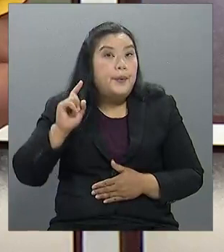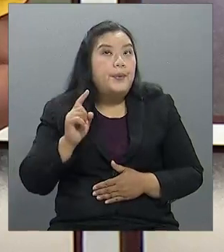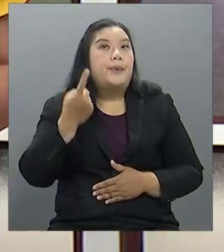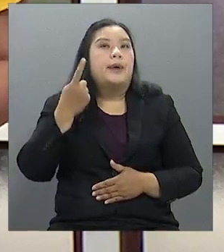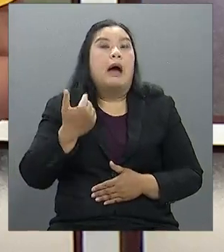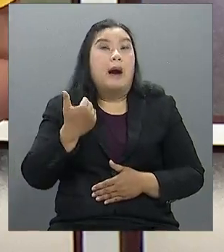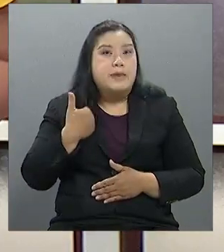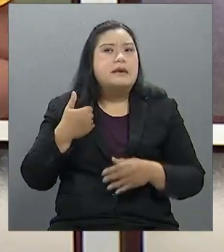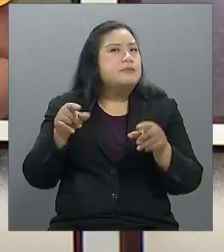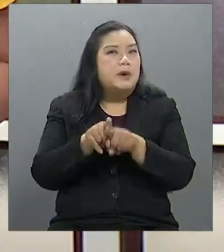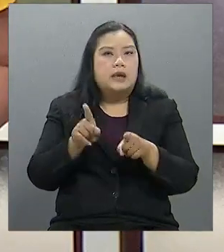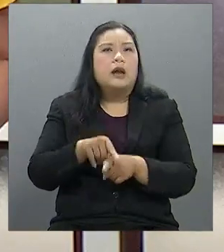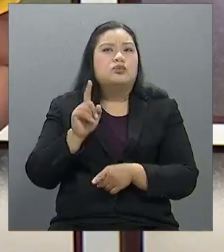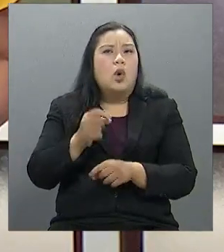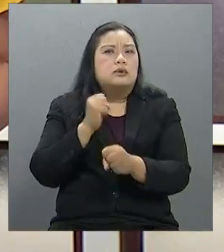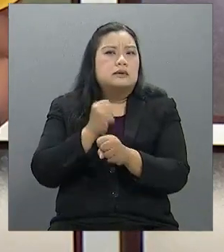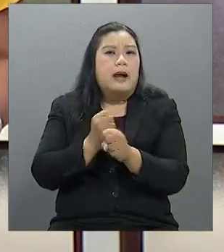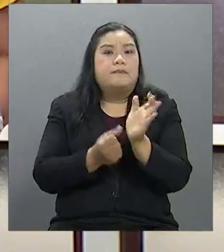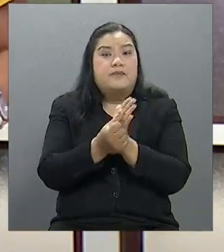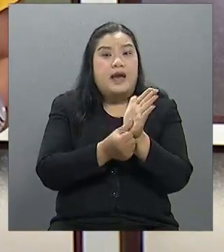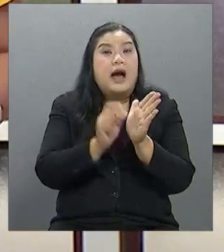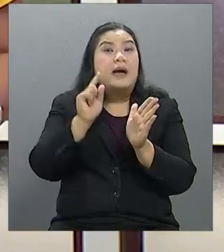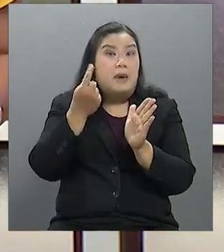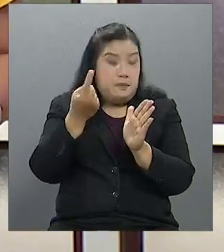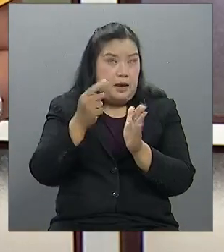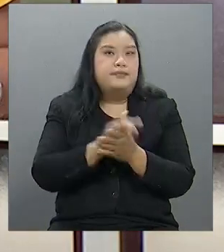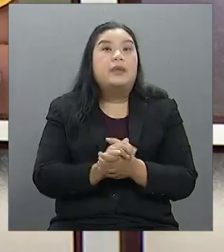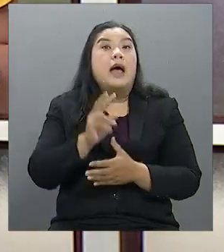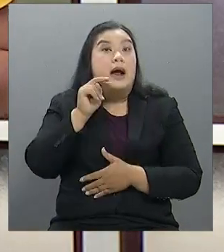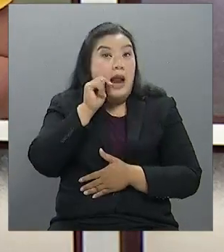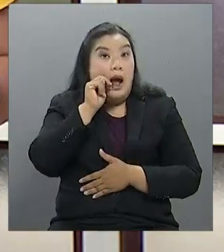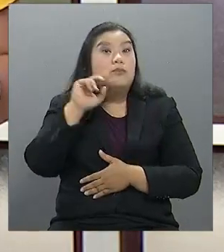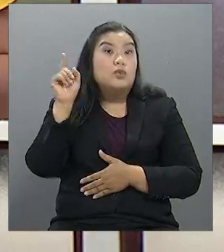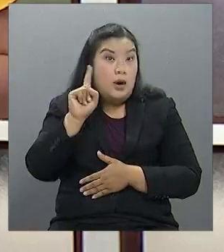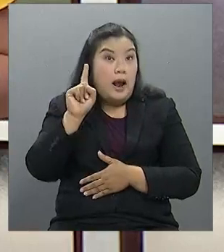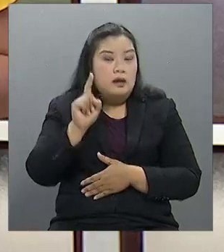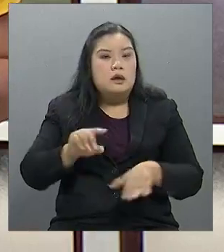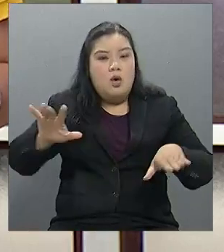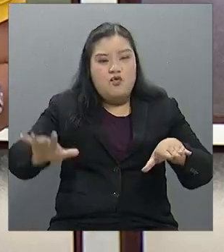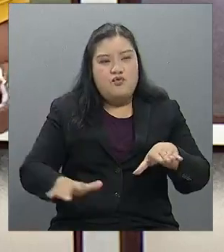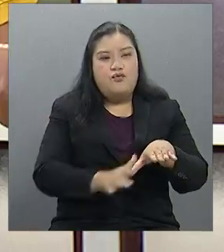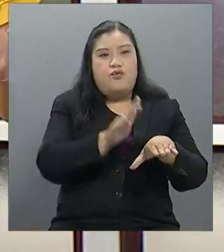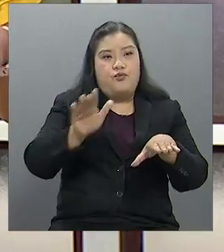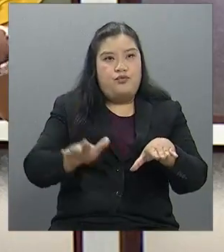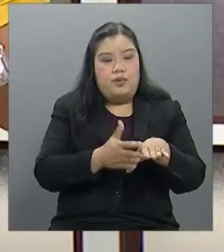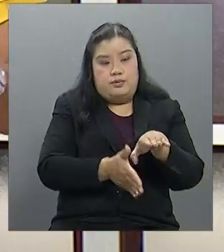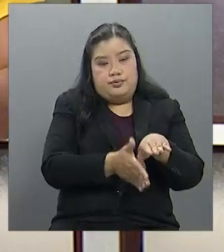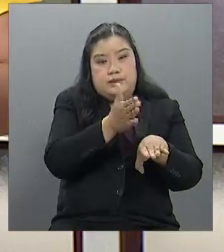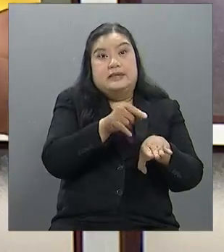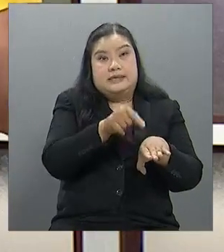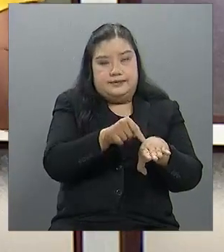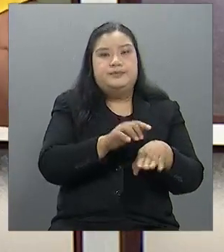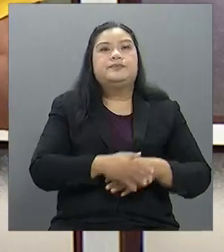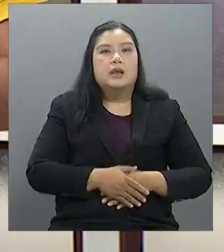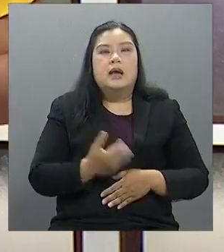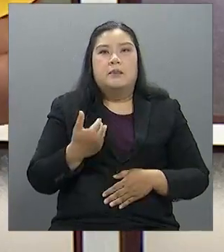อมเหมือนกันค่ะเรื่องของน้ำกัดเซาะชายฝั่งค่ะแล้วก็ทำให้พื้นที่ไม่ว่าจะเป็นพื้นที่ดินหรือว่า